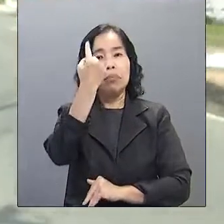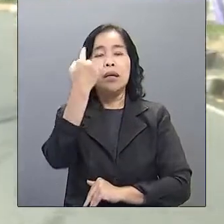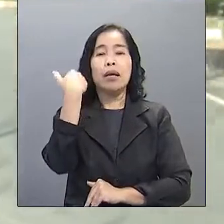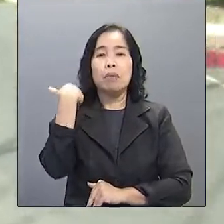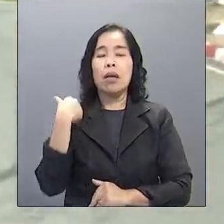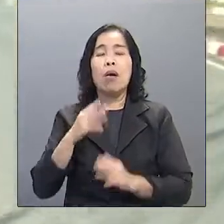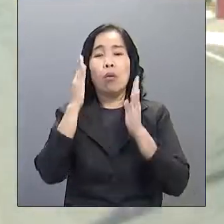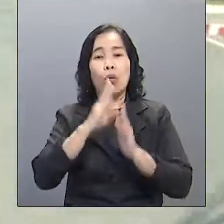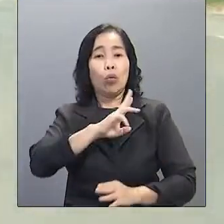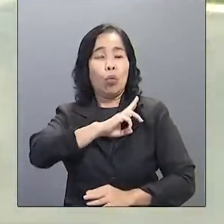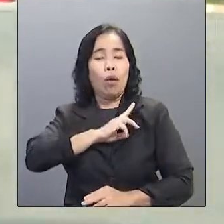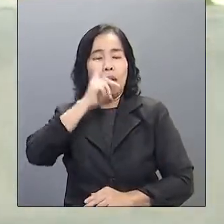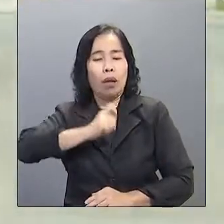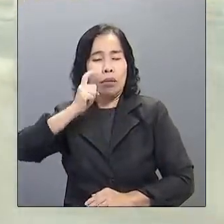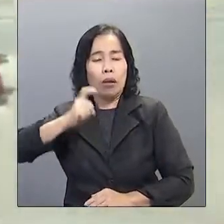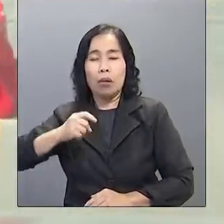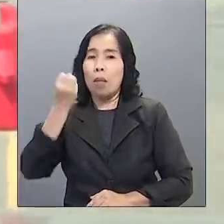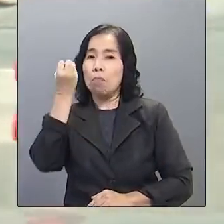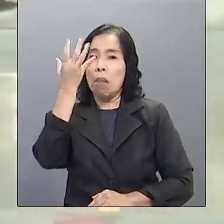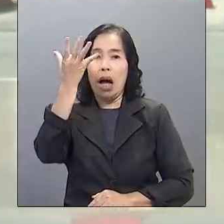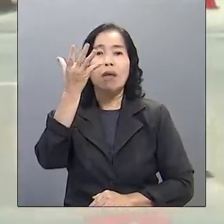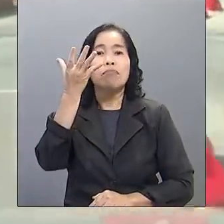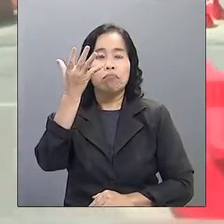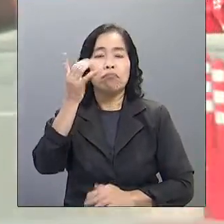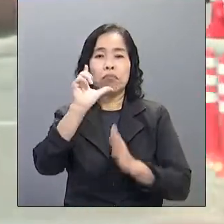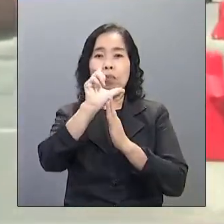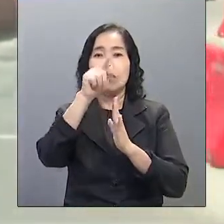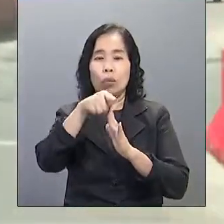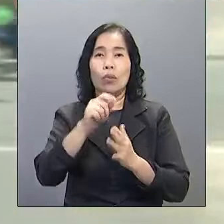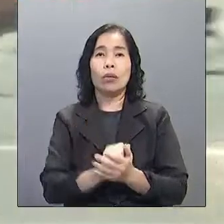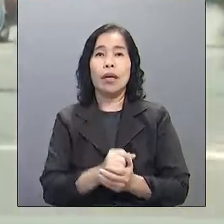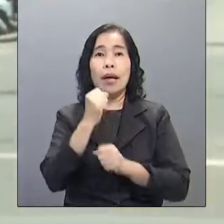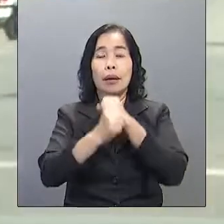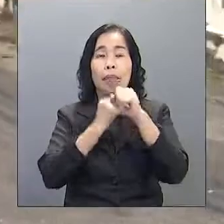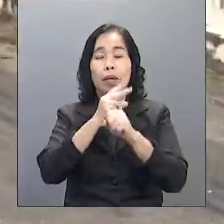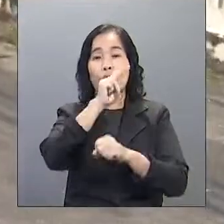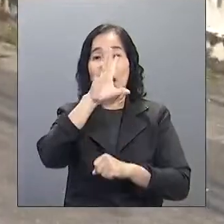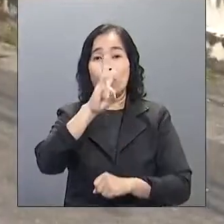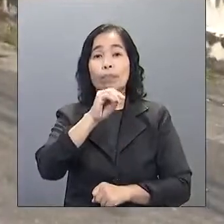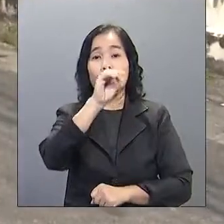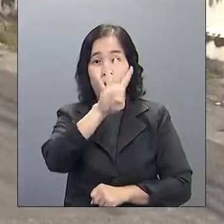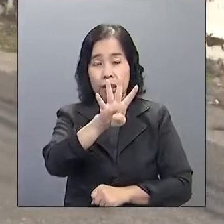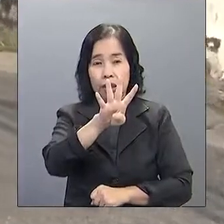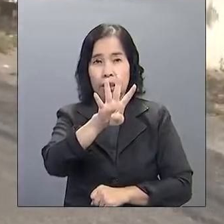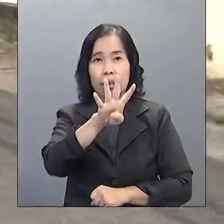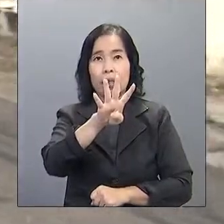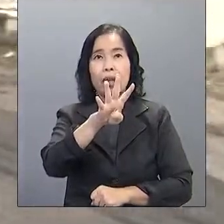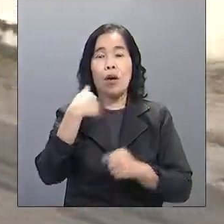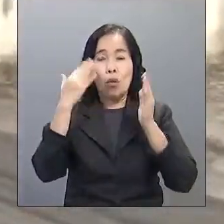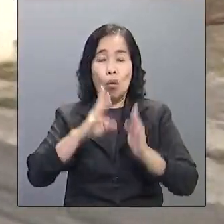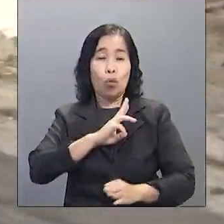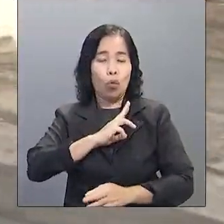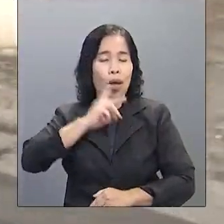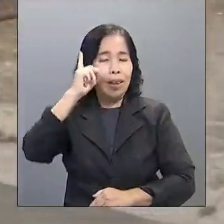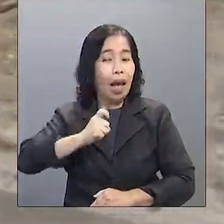ที่มีอัตราการฆ่าตัวตายสูงอันดับต้นๆของประเทศปี2564จำนวนผู้ฆ่าตัวตายส